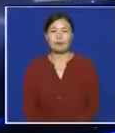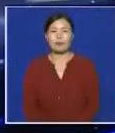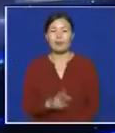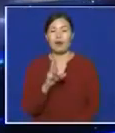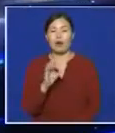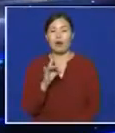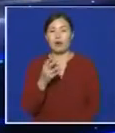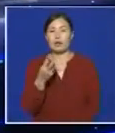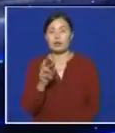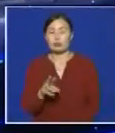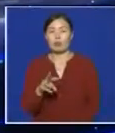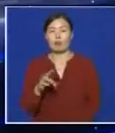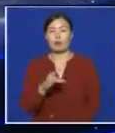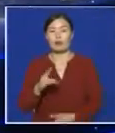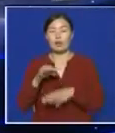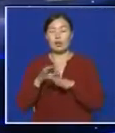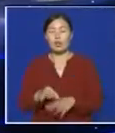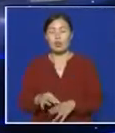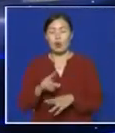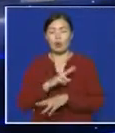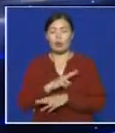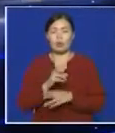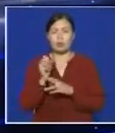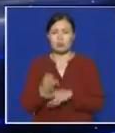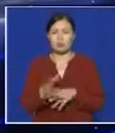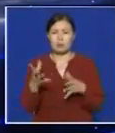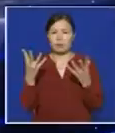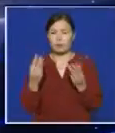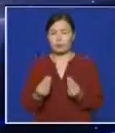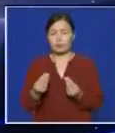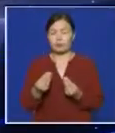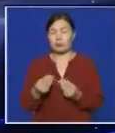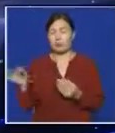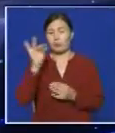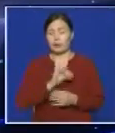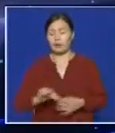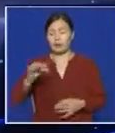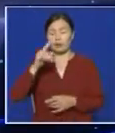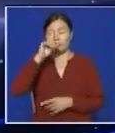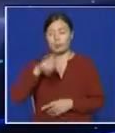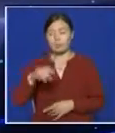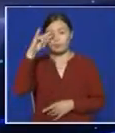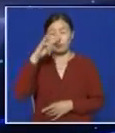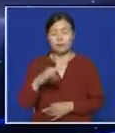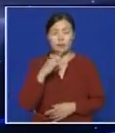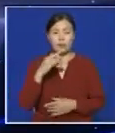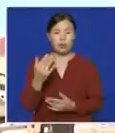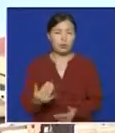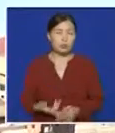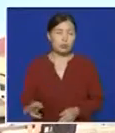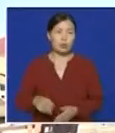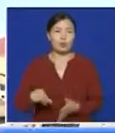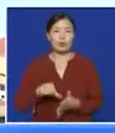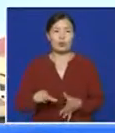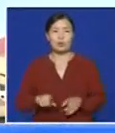В Каракианском районе также помнят жертв политических репрессий. Этот день имеет особое историческое значение для народа Казахстана. Участники